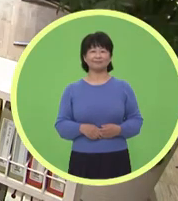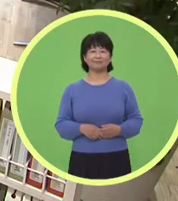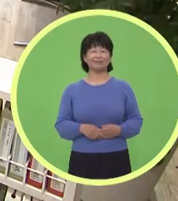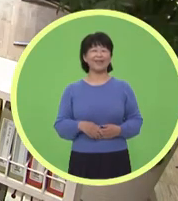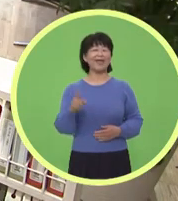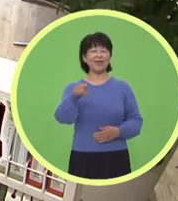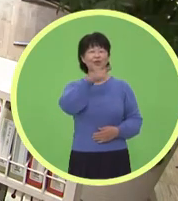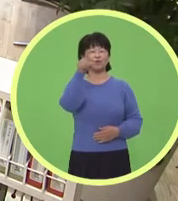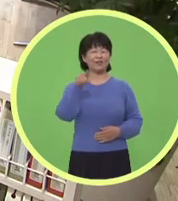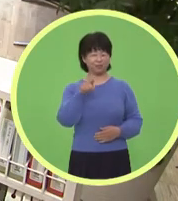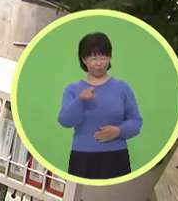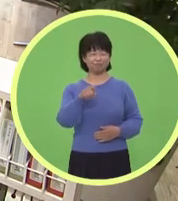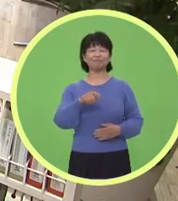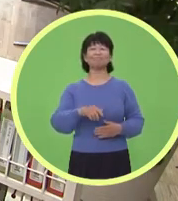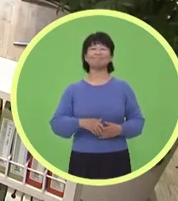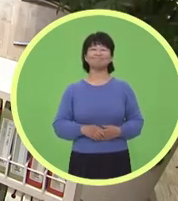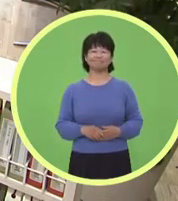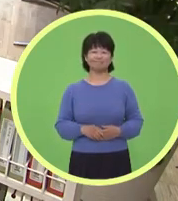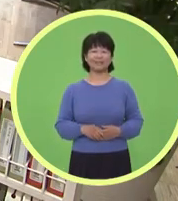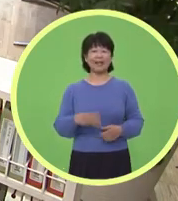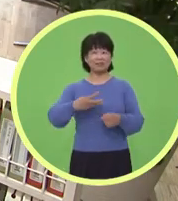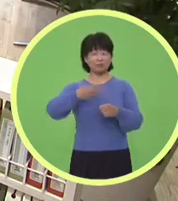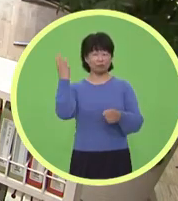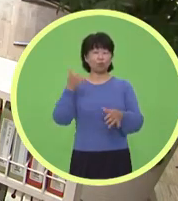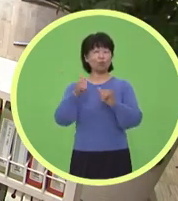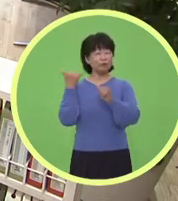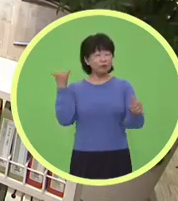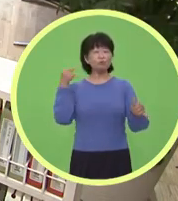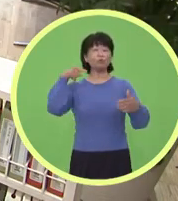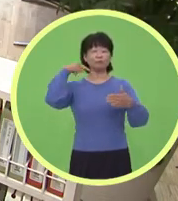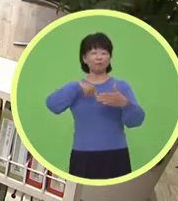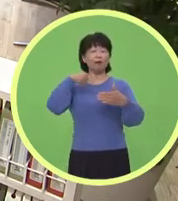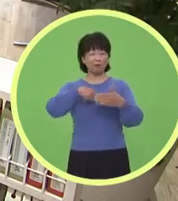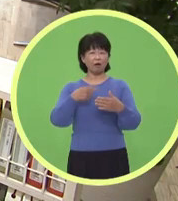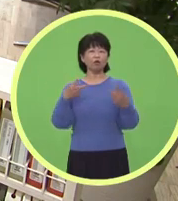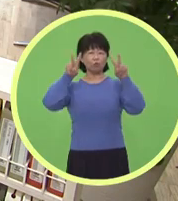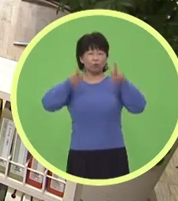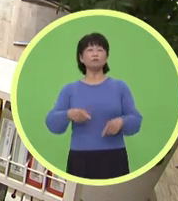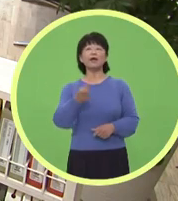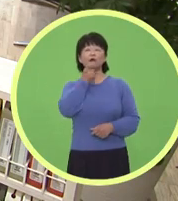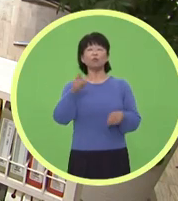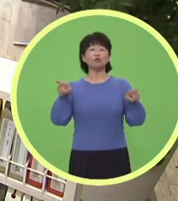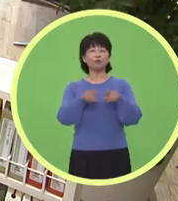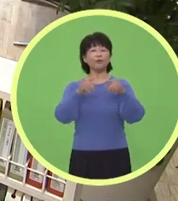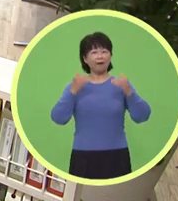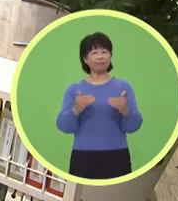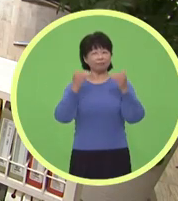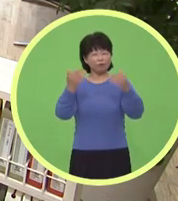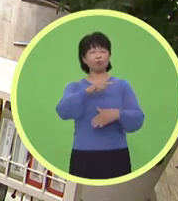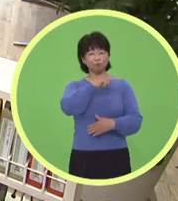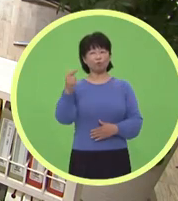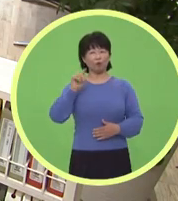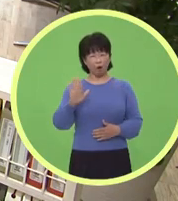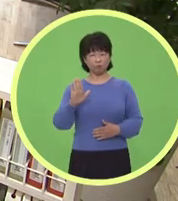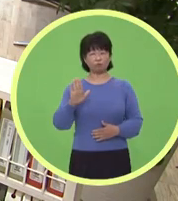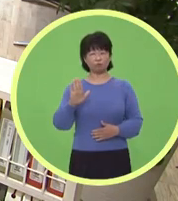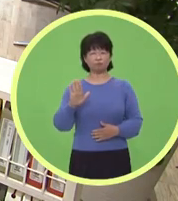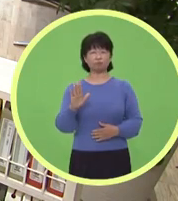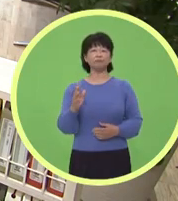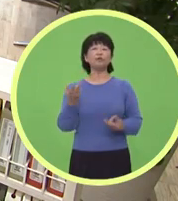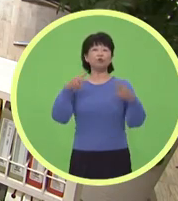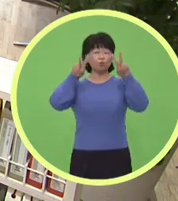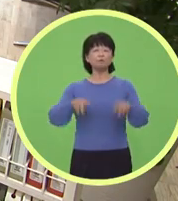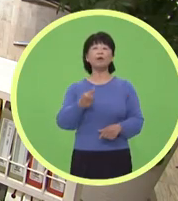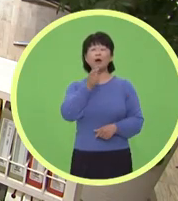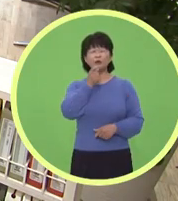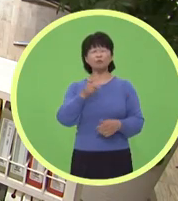ここでクエスチョン。300年の歴史の中で広島針と一緒に広島で発展した製品があります。